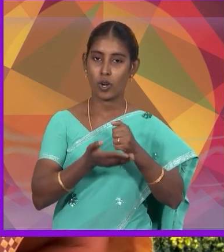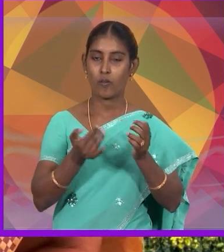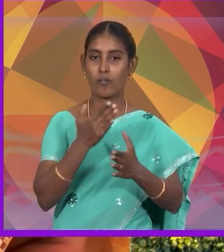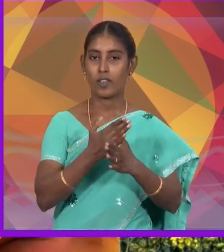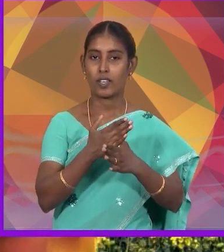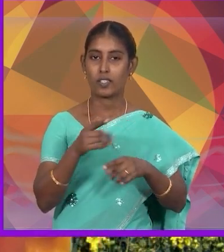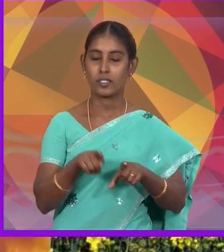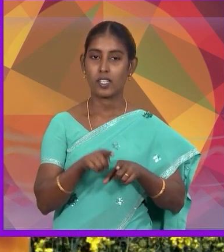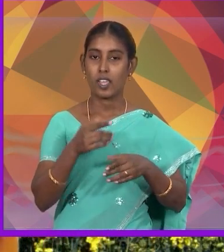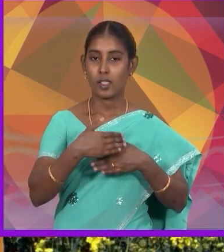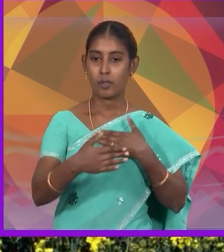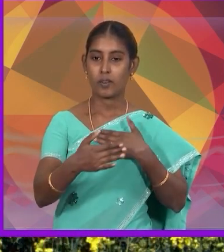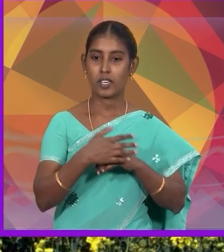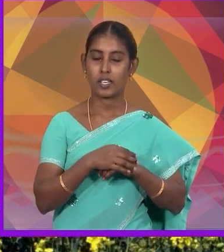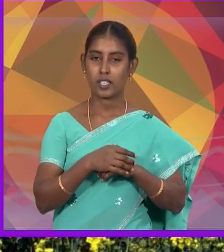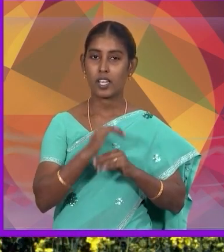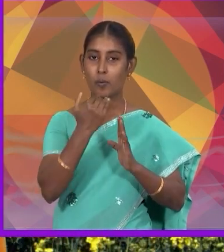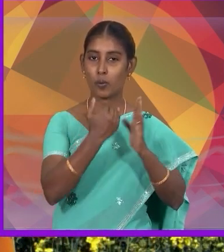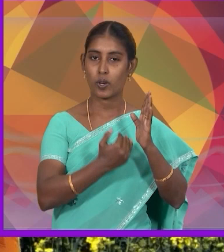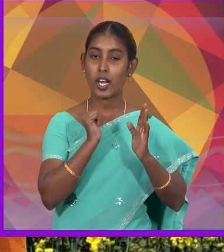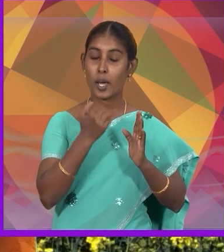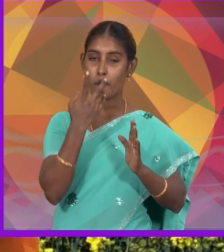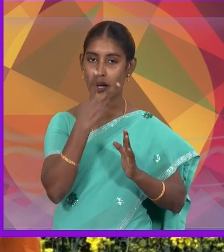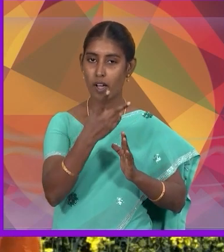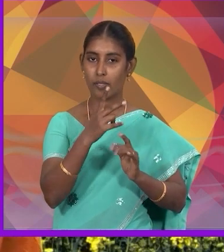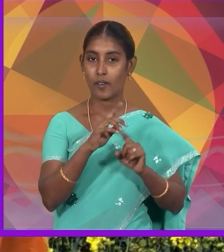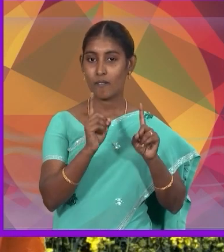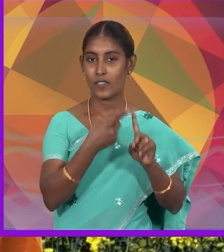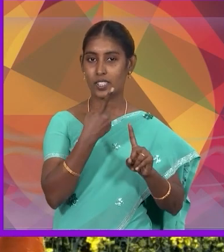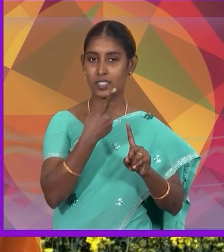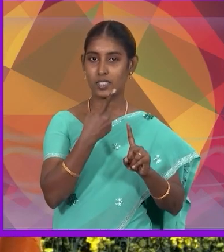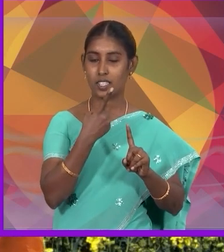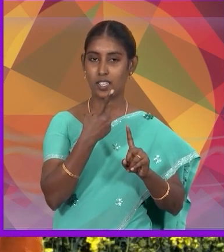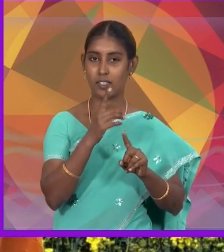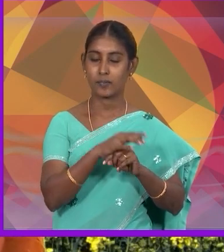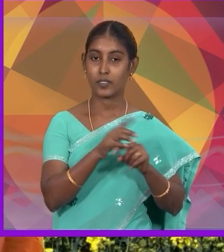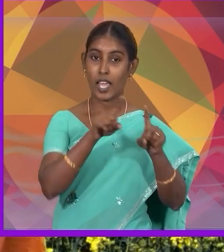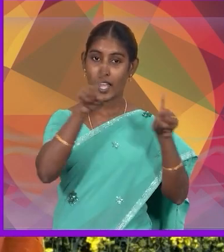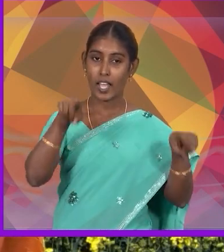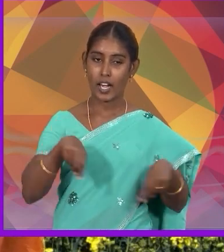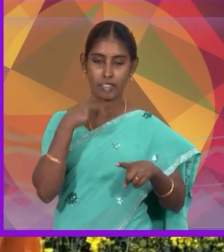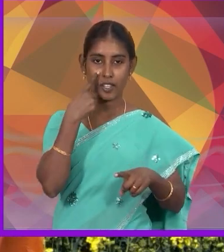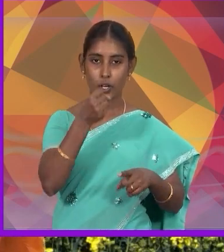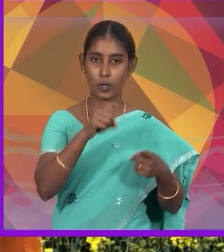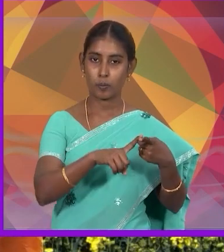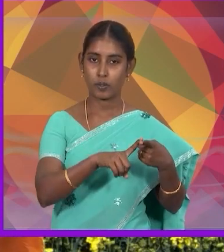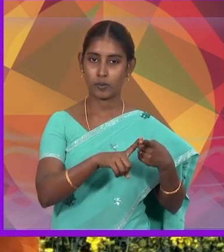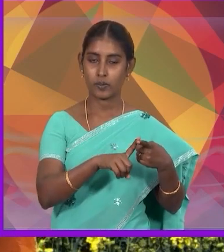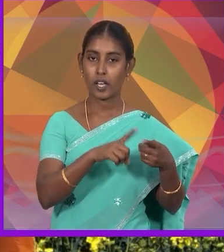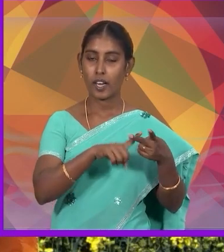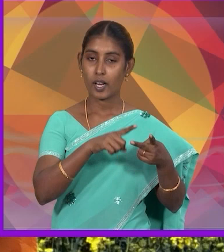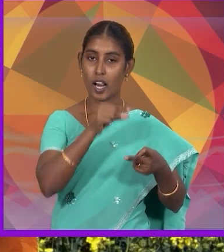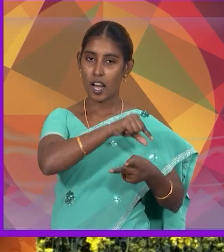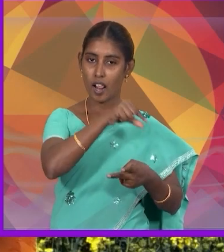தொழில். இது வரைக்கும் நம்ம இந்த பாடல்ல என்னங்க பார்த்தோம், முதல்ல நெல்லை விதைக்க நிலத்தை தேர்வு செய்யணும், அதுல